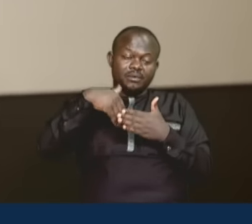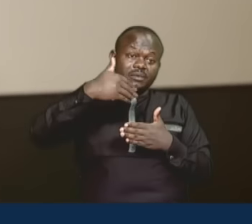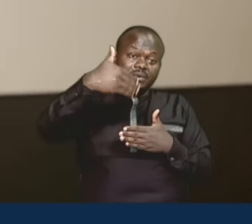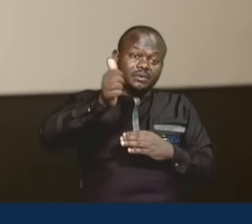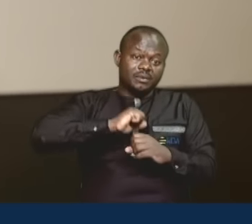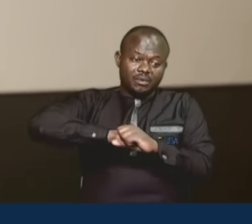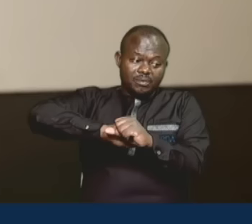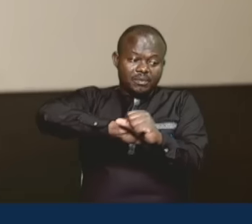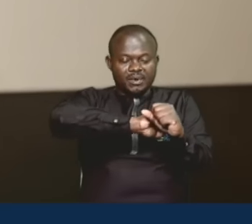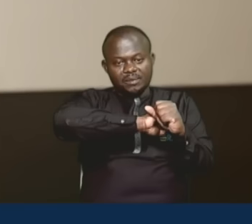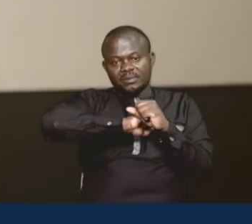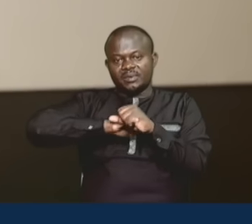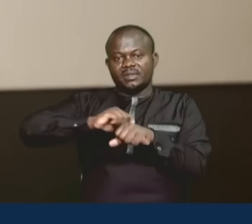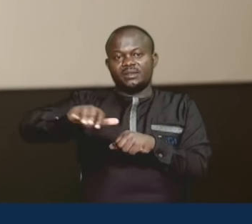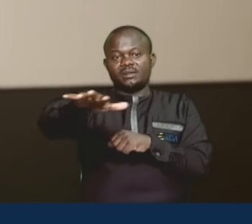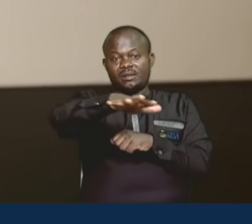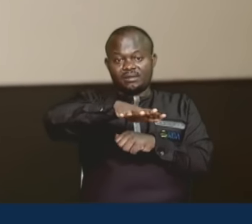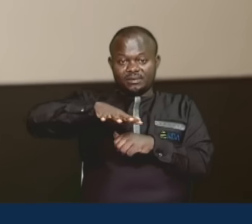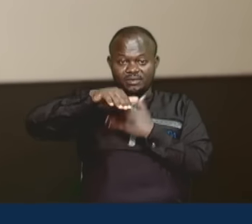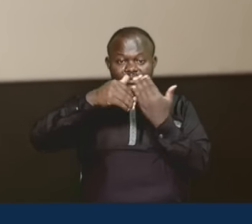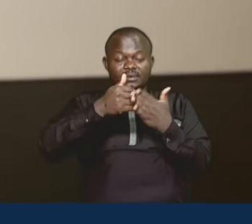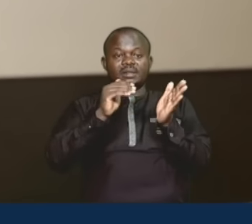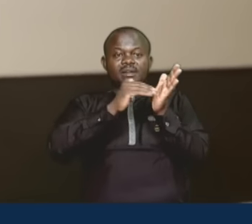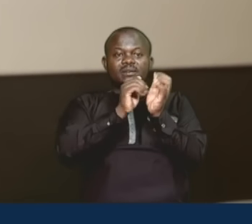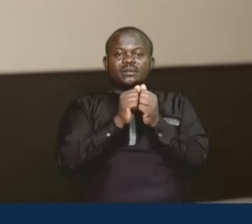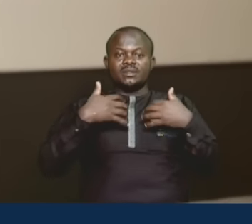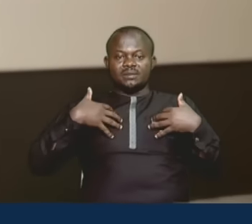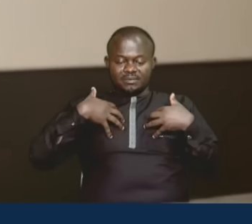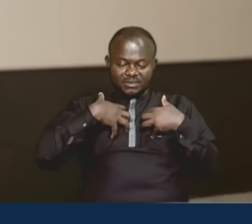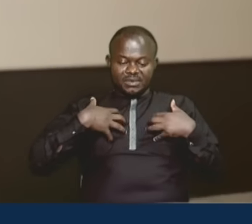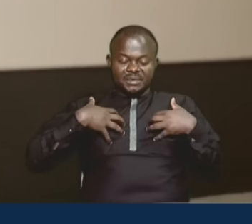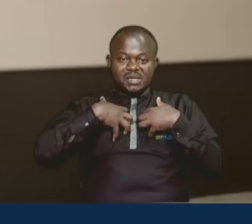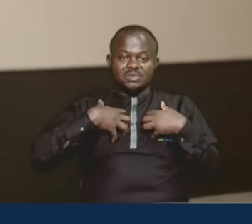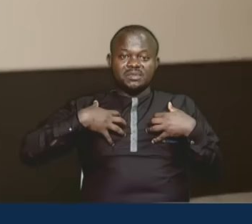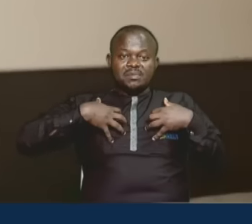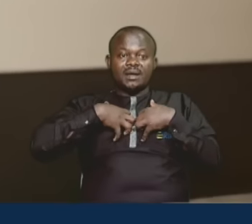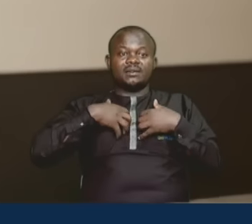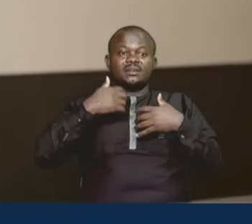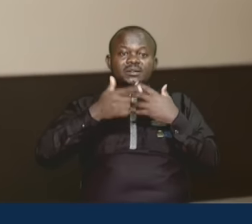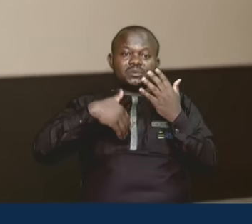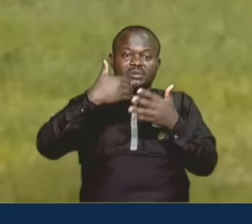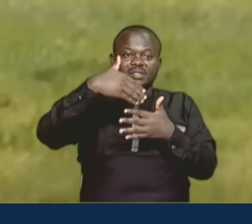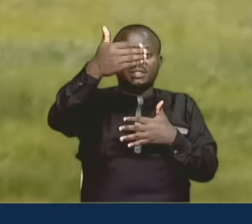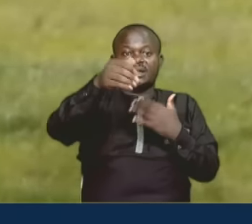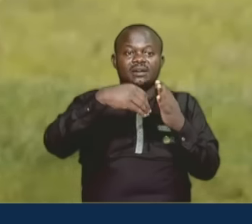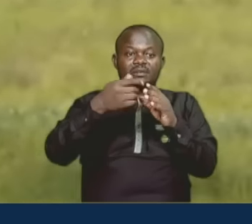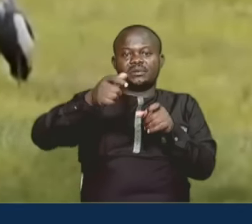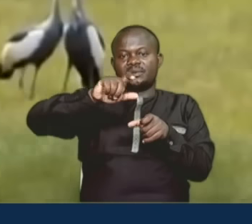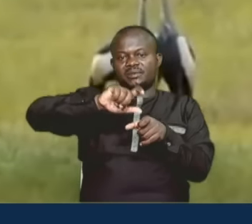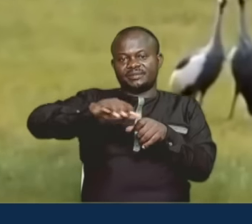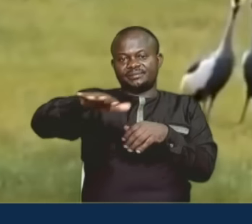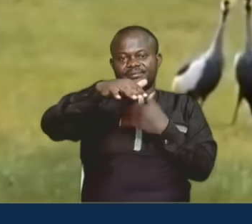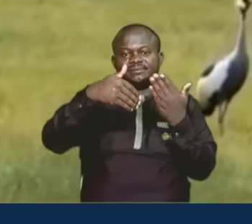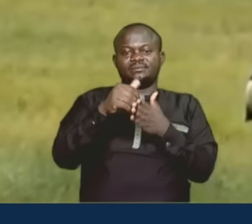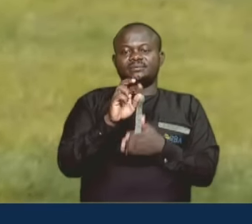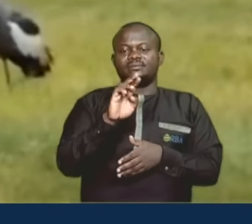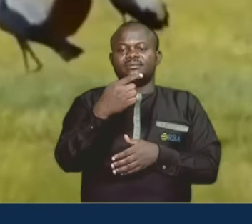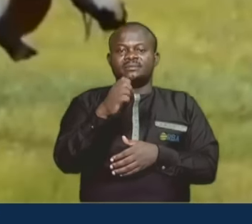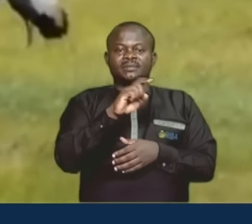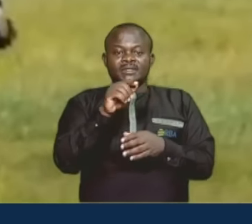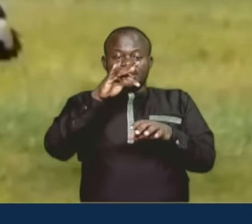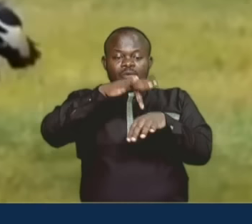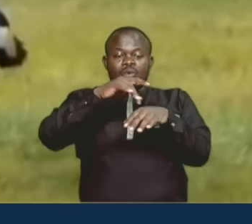uko ubungabunga igishanga niko narwo rusohoye rw'ibinyabuzima rugenda rwiyongera. Iki gishanga cy'urugezi gikora mu